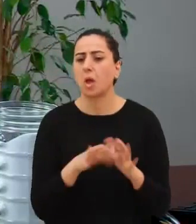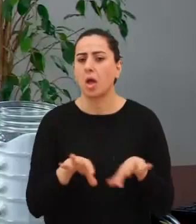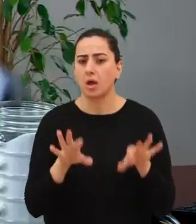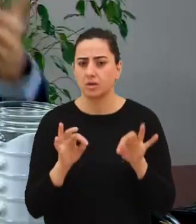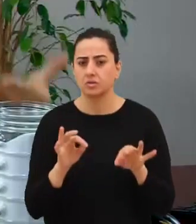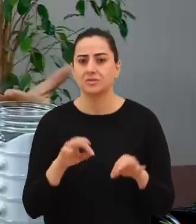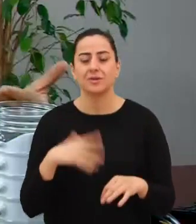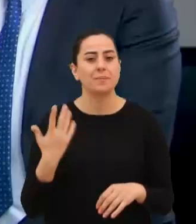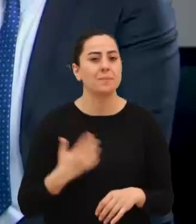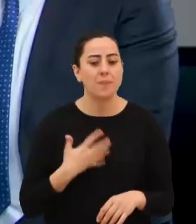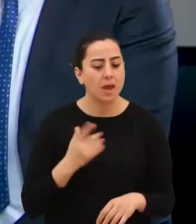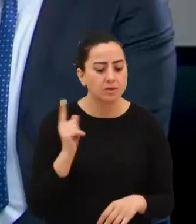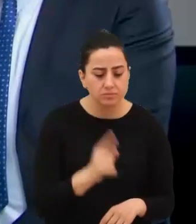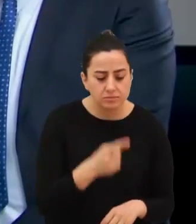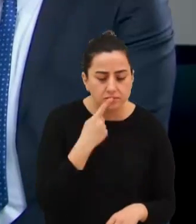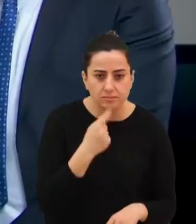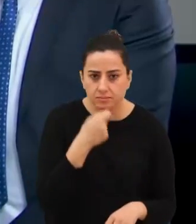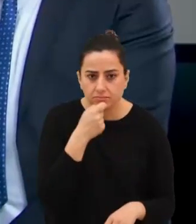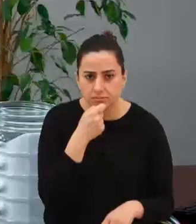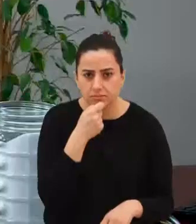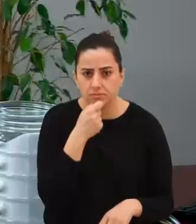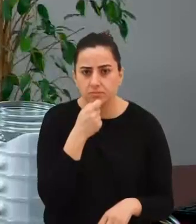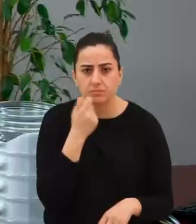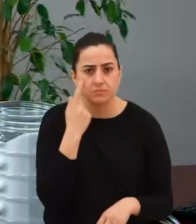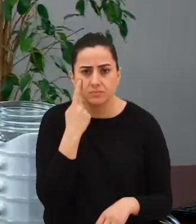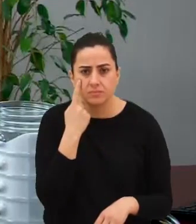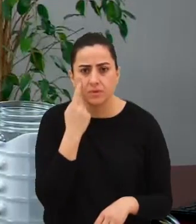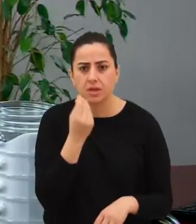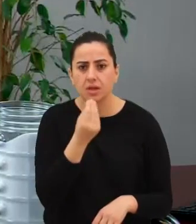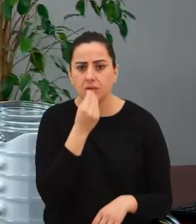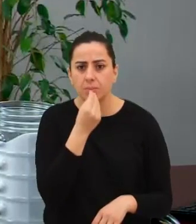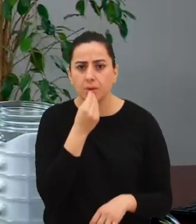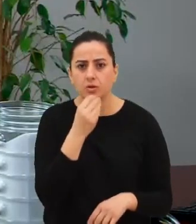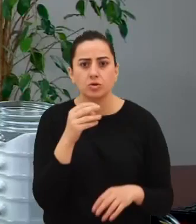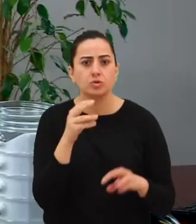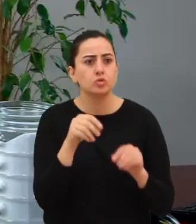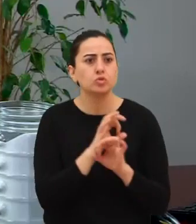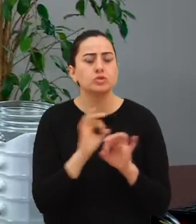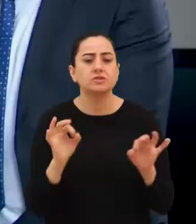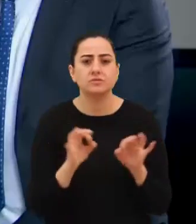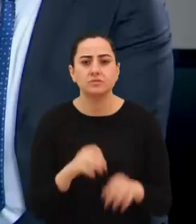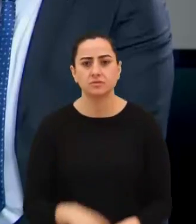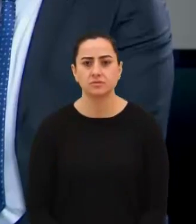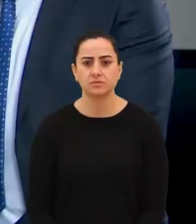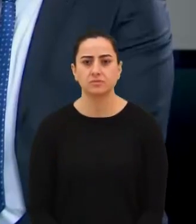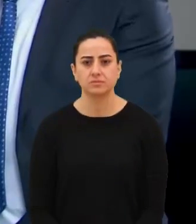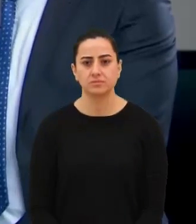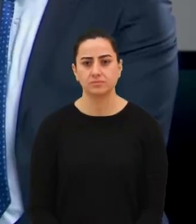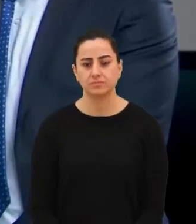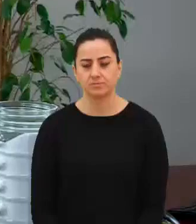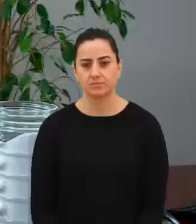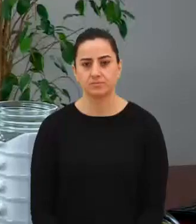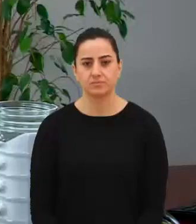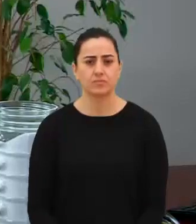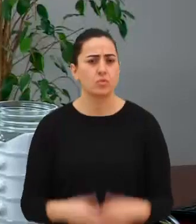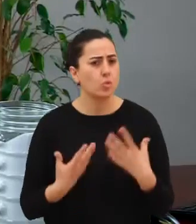ve sonra tadına bakmışlar. Bir de ne görsünler, yemek tuzlu değilmiş. Aa.